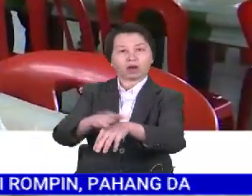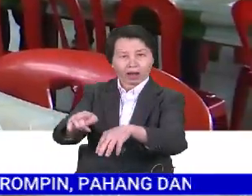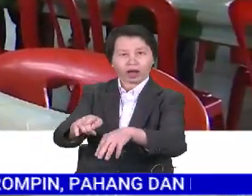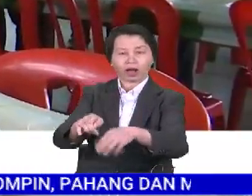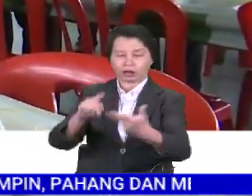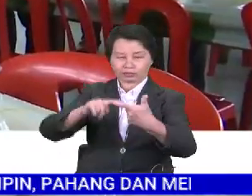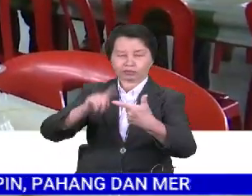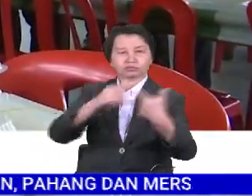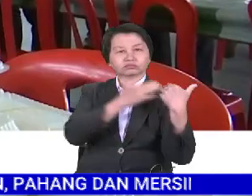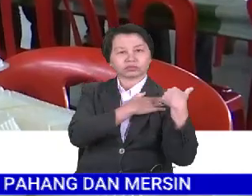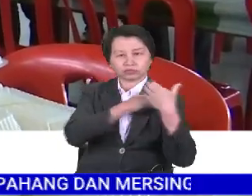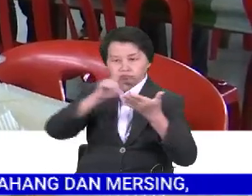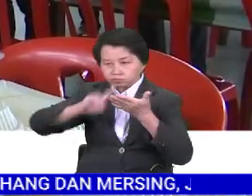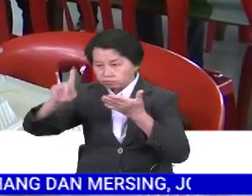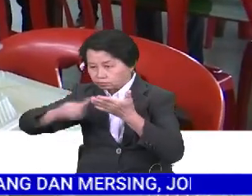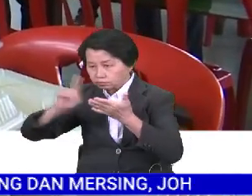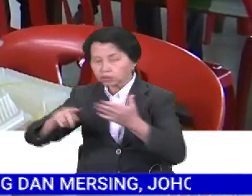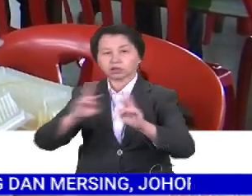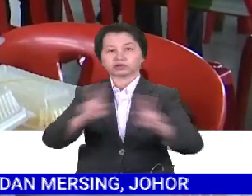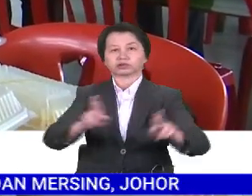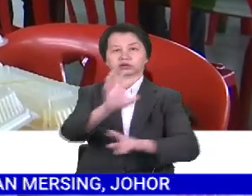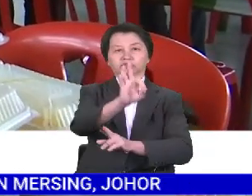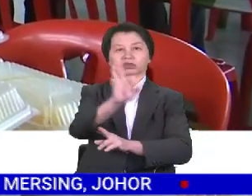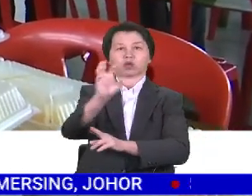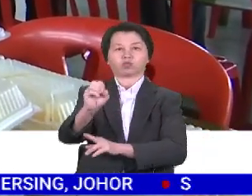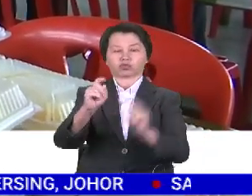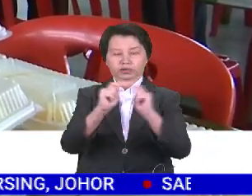juga sebenarnya menyediakan sebanyak